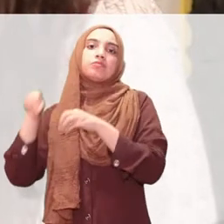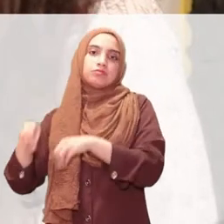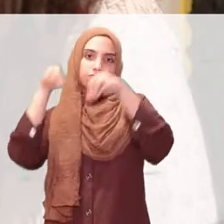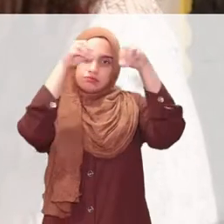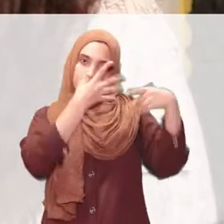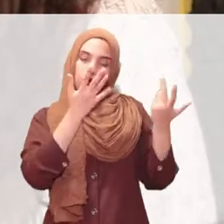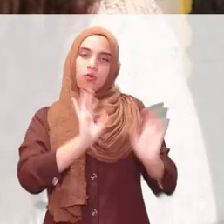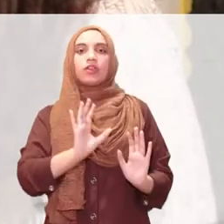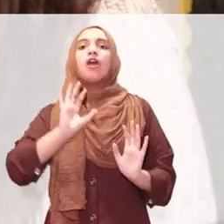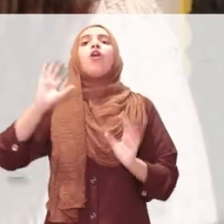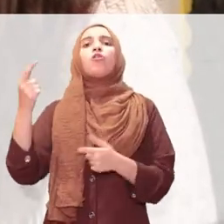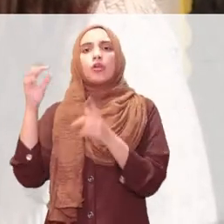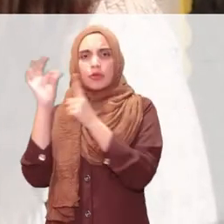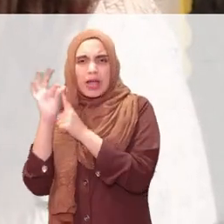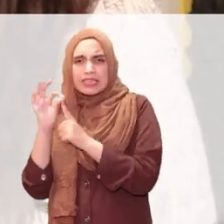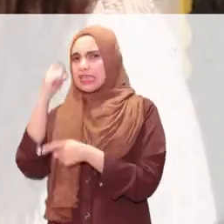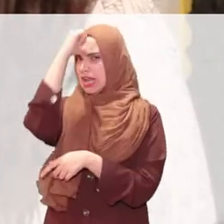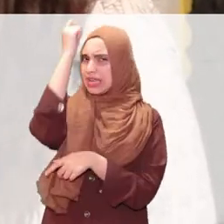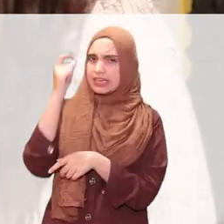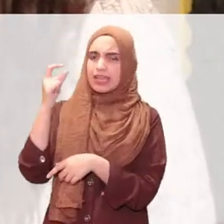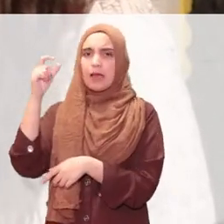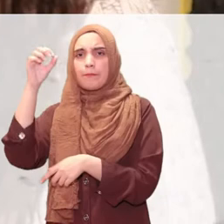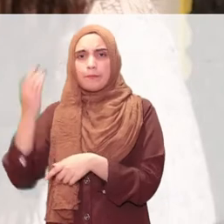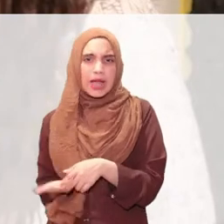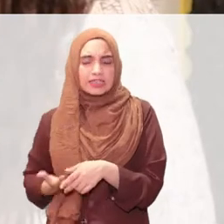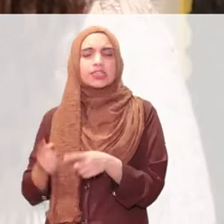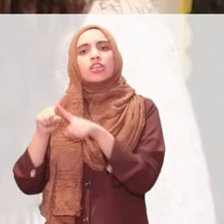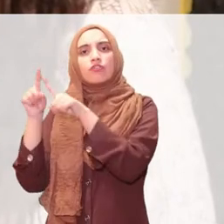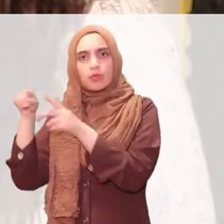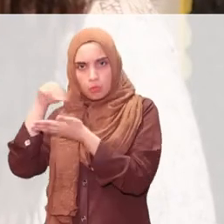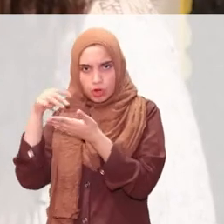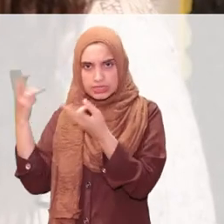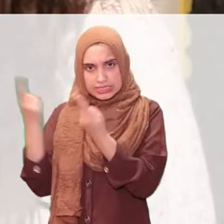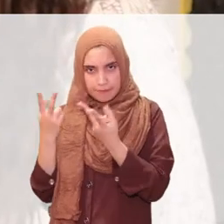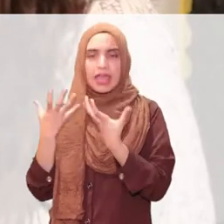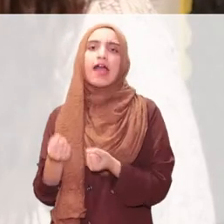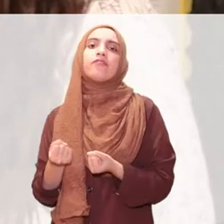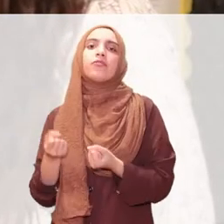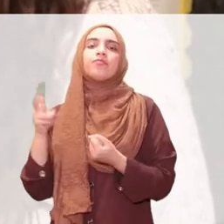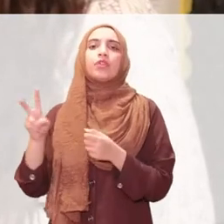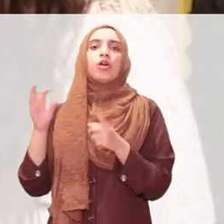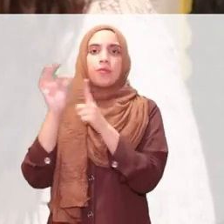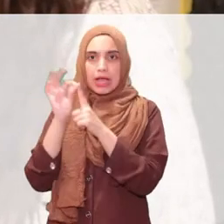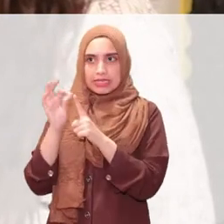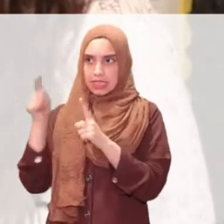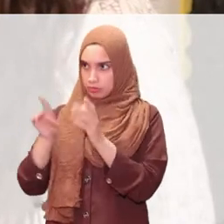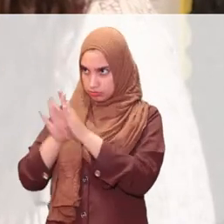माघ मास तो और यह नहीं हो सकता है लेकिन आए थे हम क्वेश्चन में